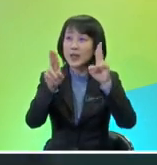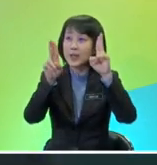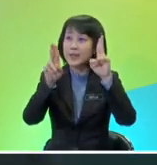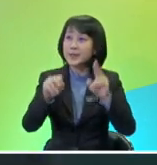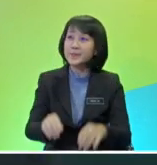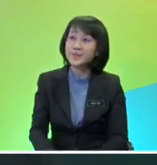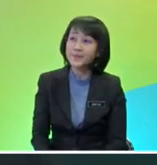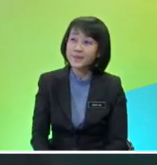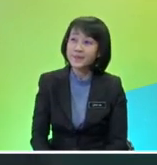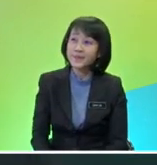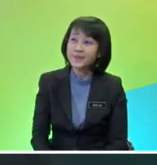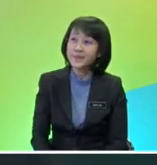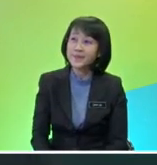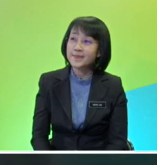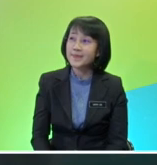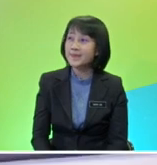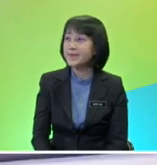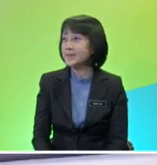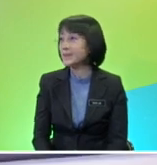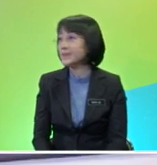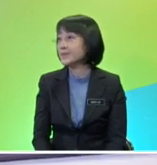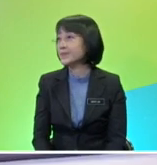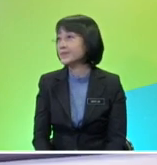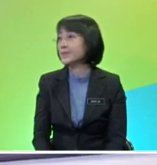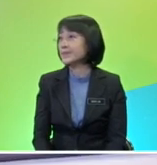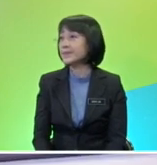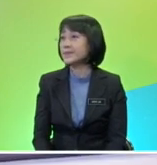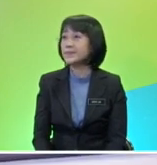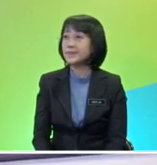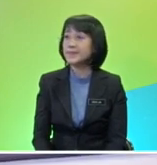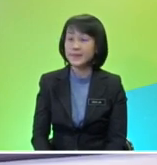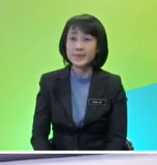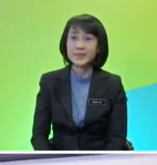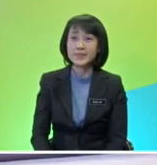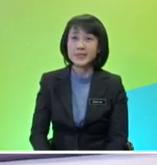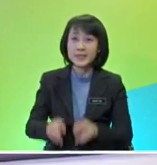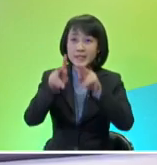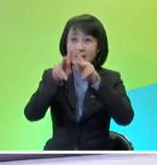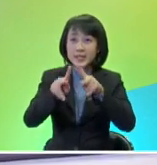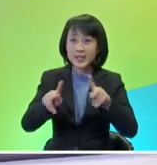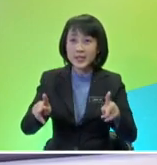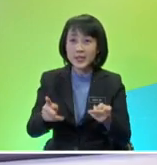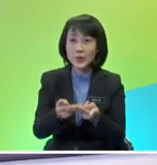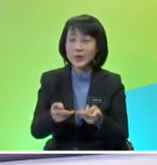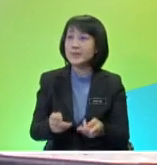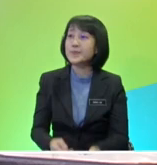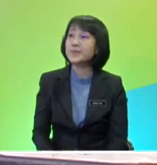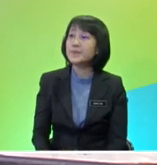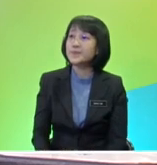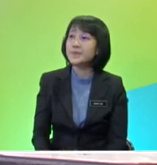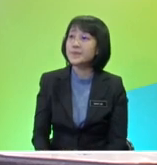ni boleh letak eh? Kelalangkut. Okey. Okey. Betul. Dan juga ada satu kad kecil. Betul. Okay, cikgu buat macam ni. Ini dia.